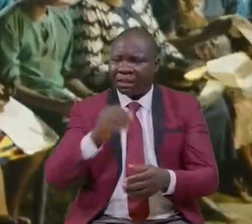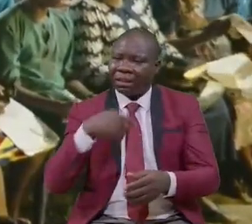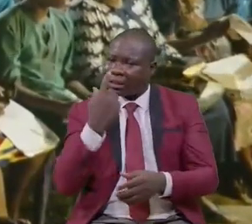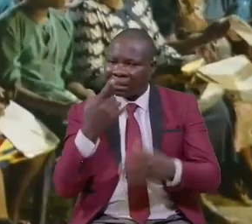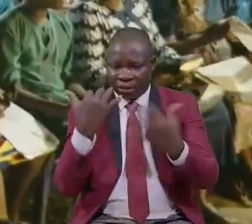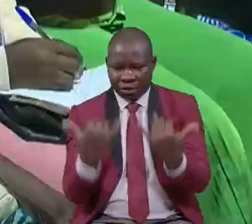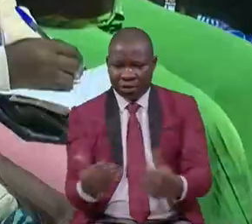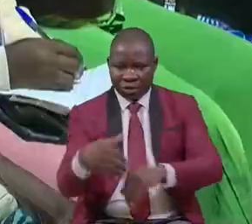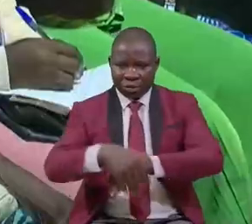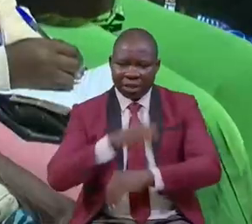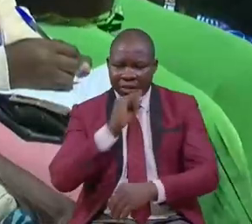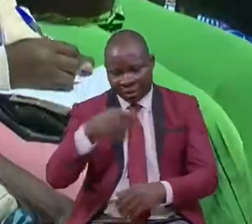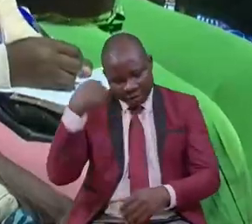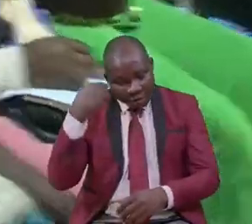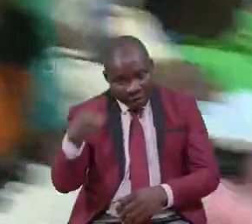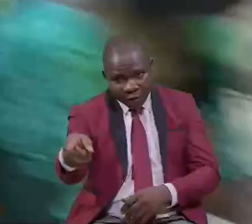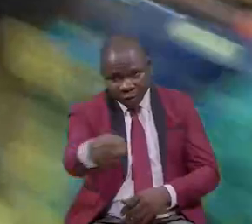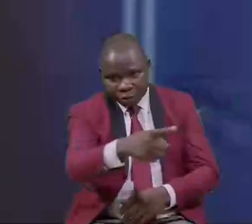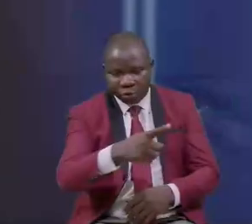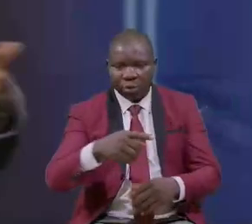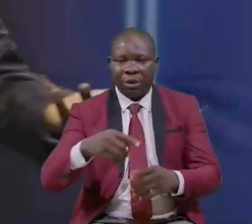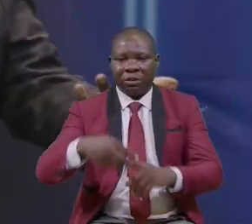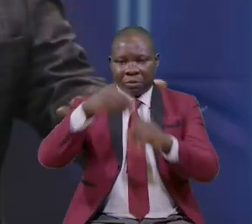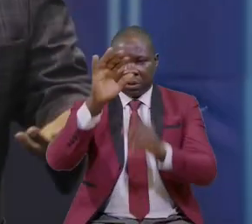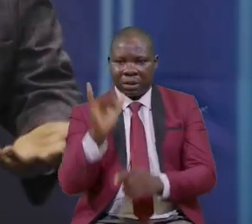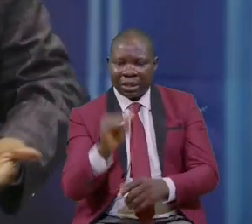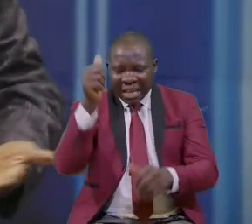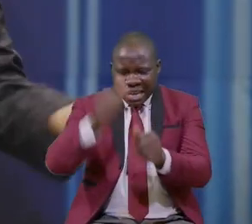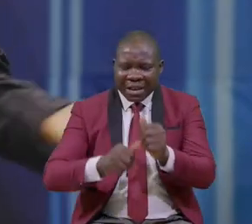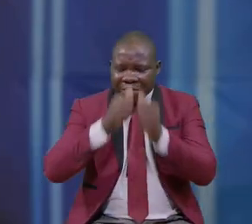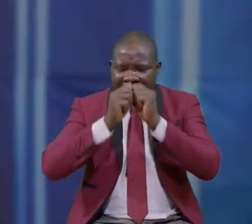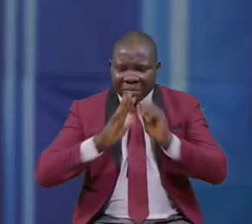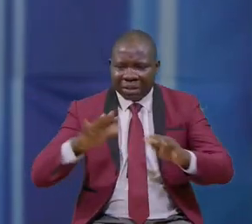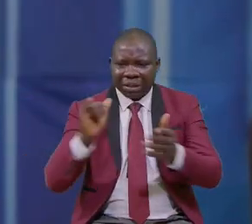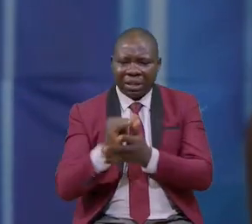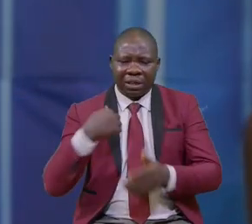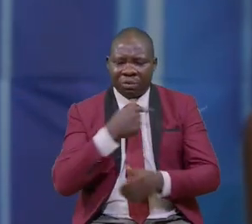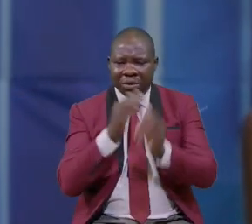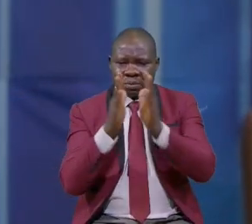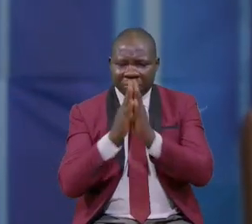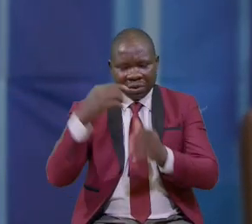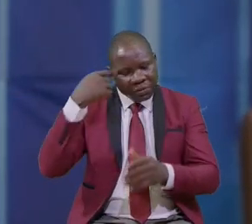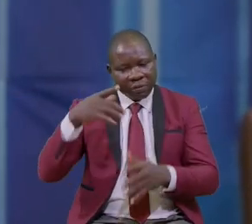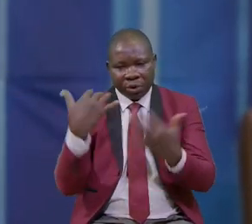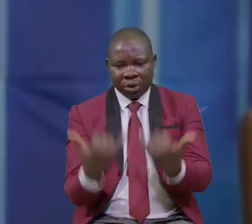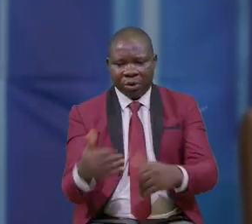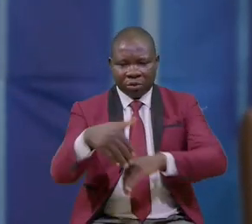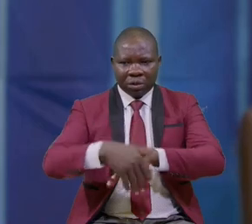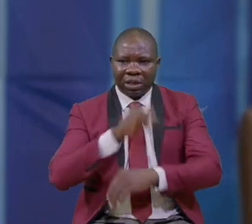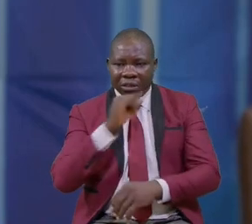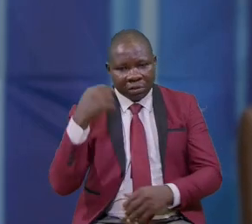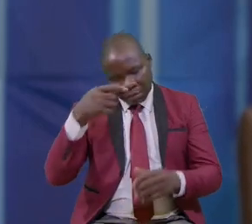c'est pour toi en particulier. Rappelle-toi, toute bénédiction pour laquelle nous prions ce soir, c'est pour toi